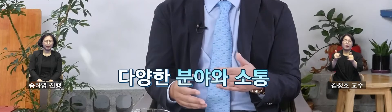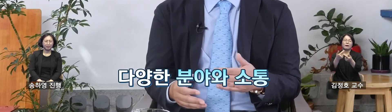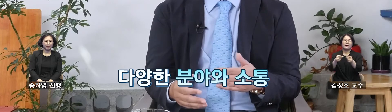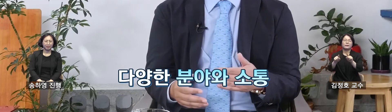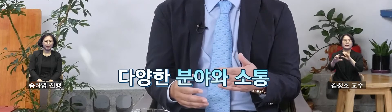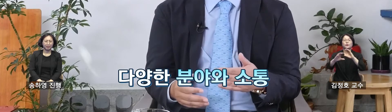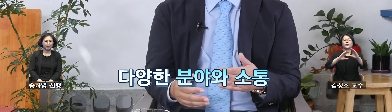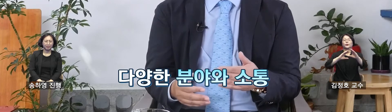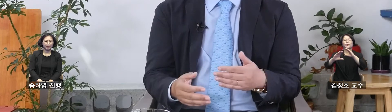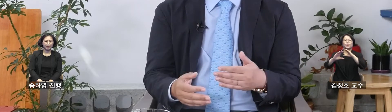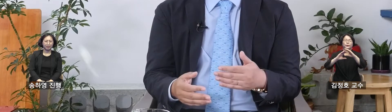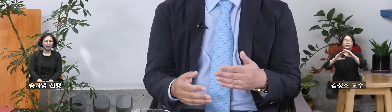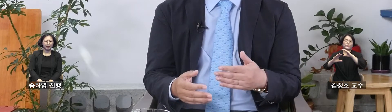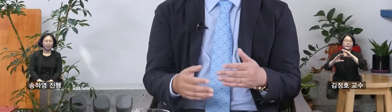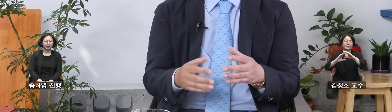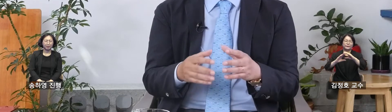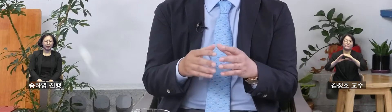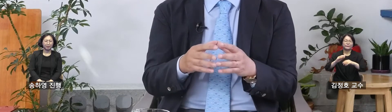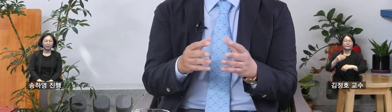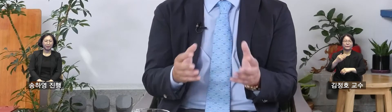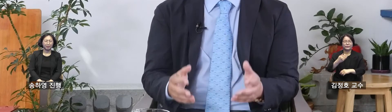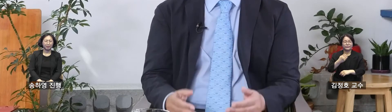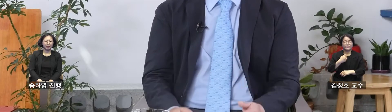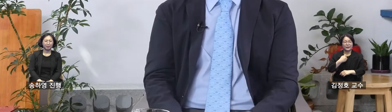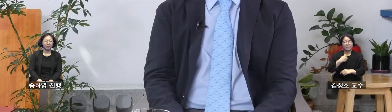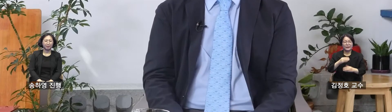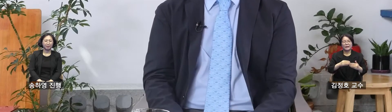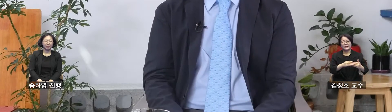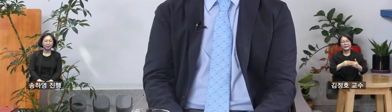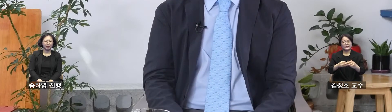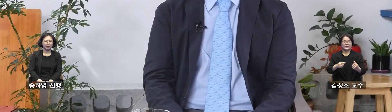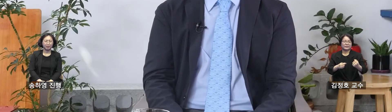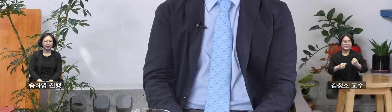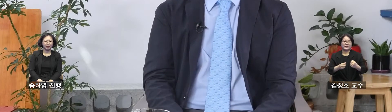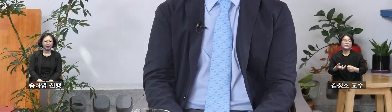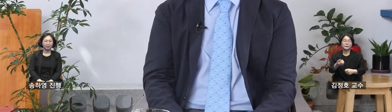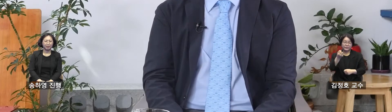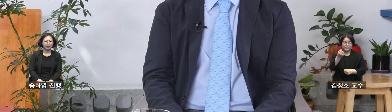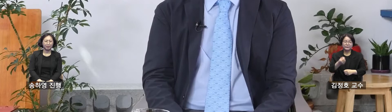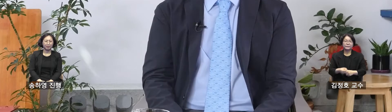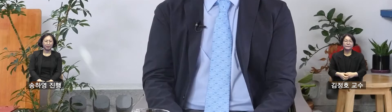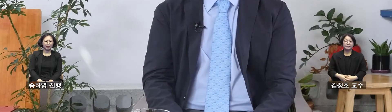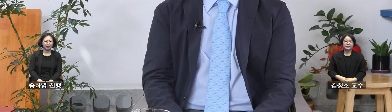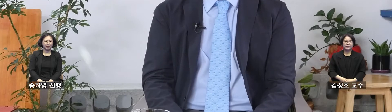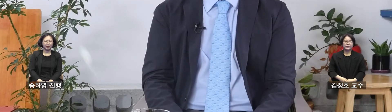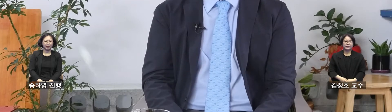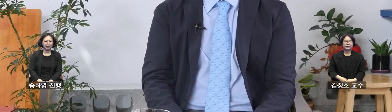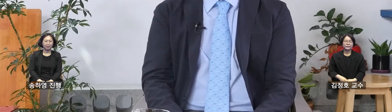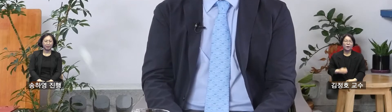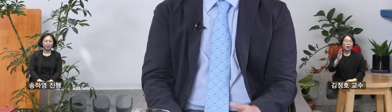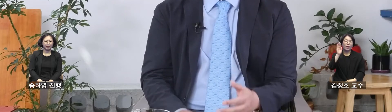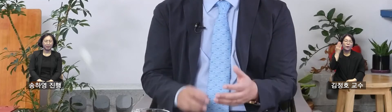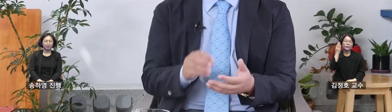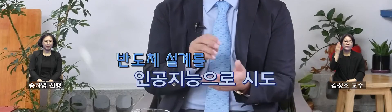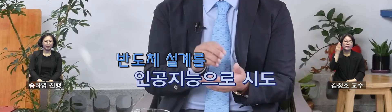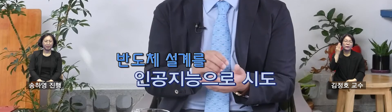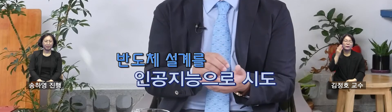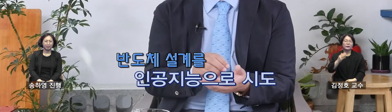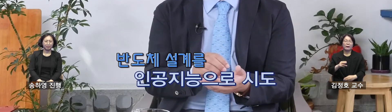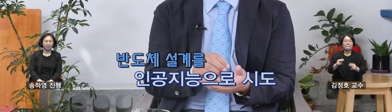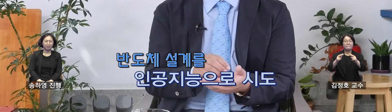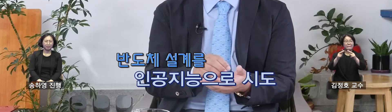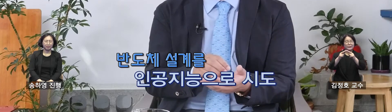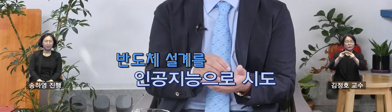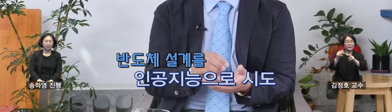소통을 하게 되면서 제가 나름대로 이제 리더십을 갖게 됐습니다. 그래서 최근에는 아예